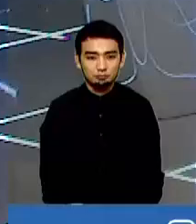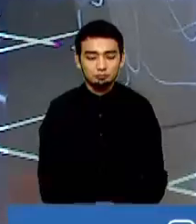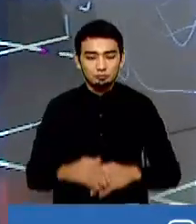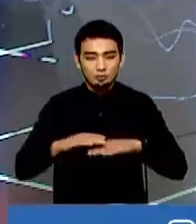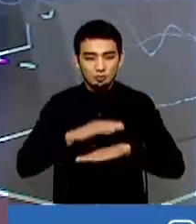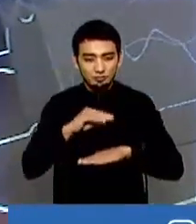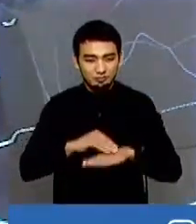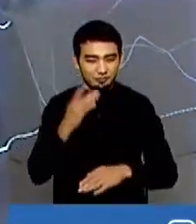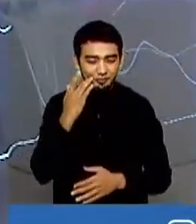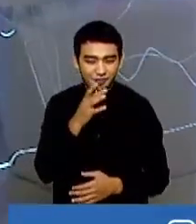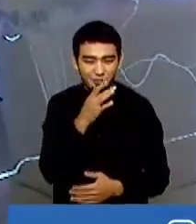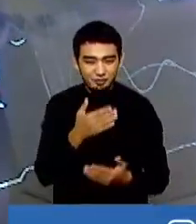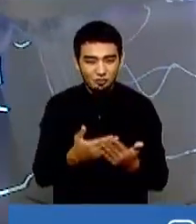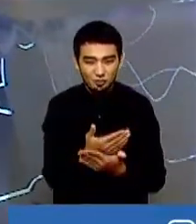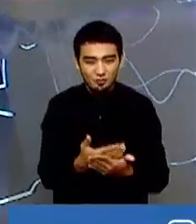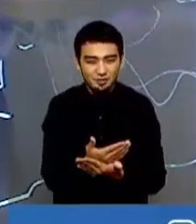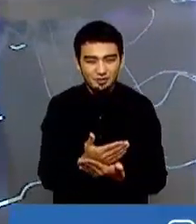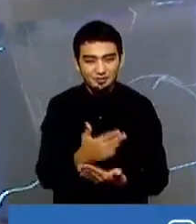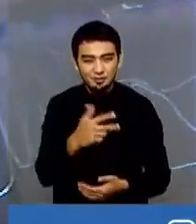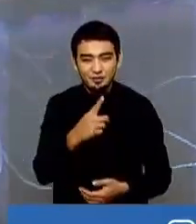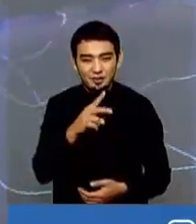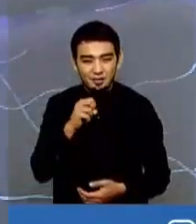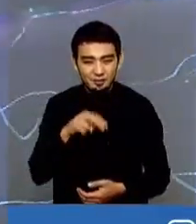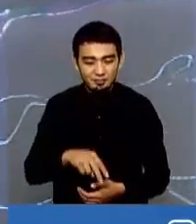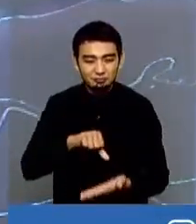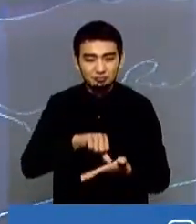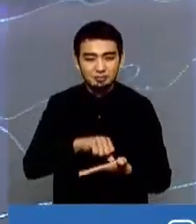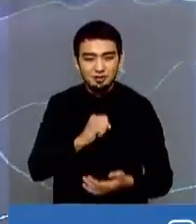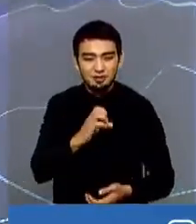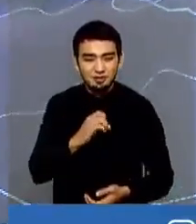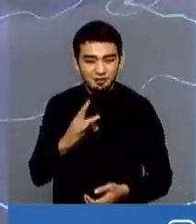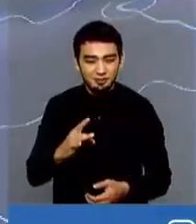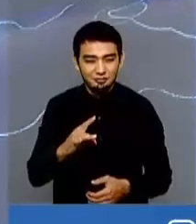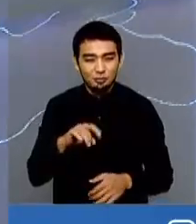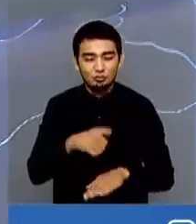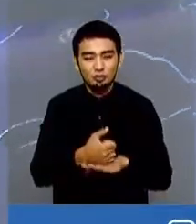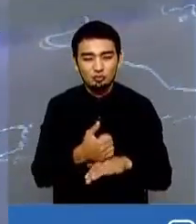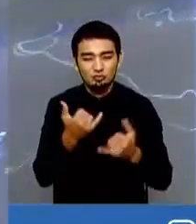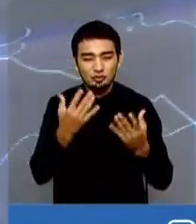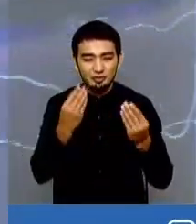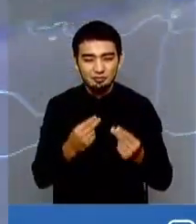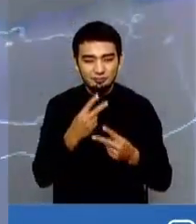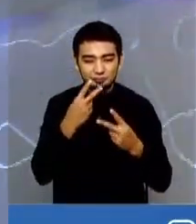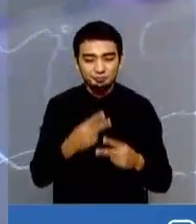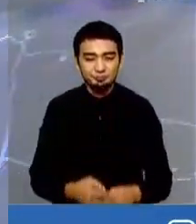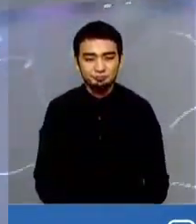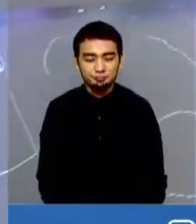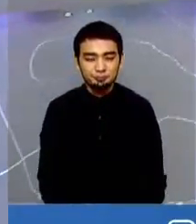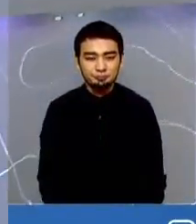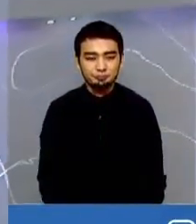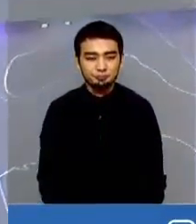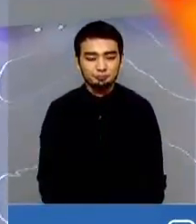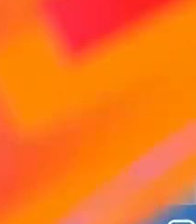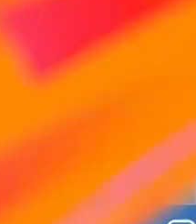Добрый вечер. Как обычно в это время, новости Информбюро на 31-м канале. В студии Аскар Миндыбаев и коротко о главных событиях уходящего дня.